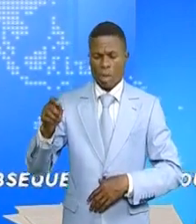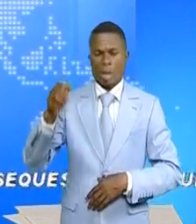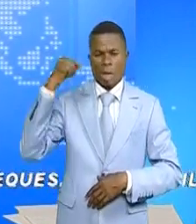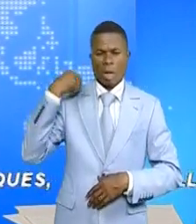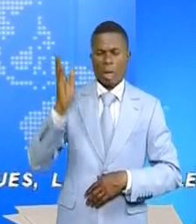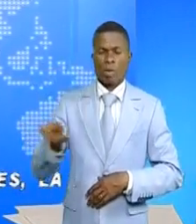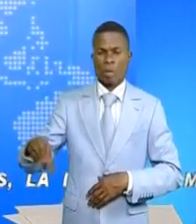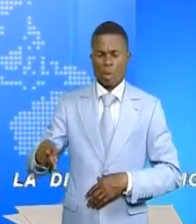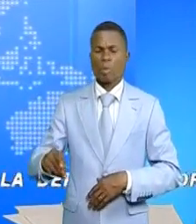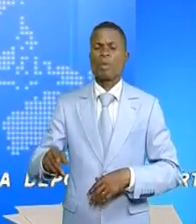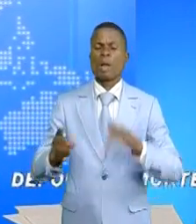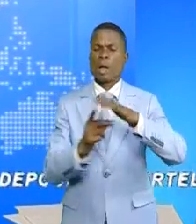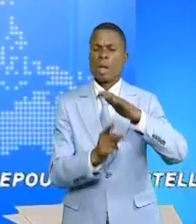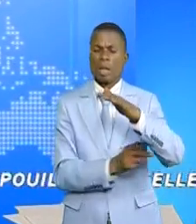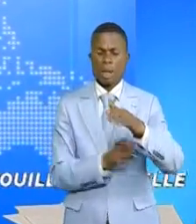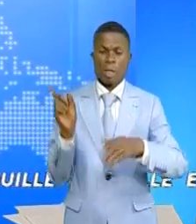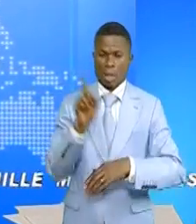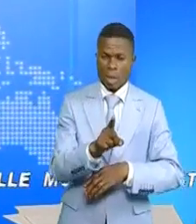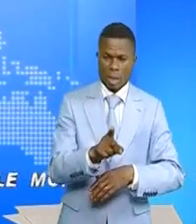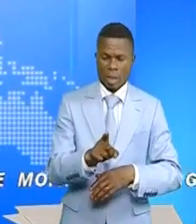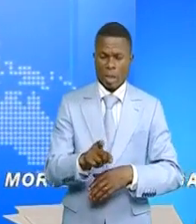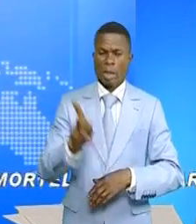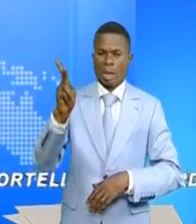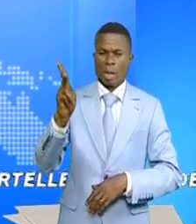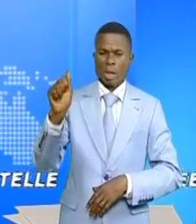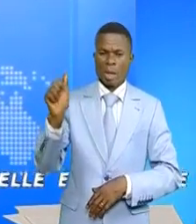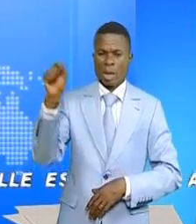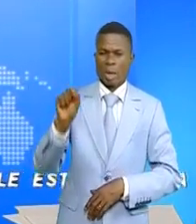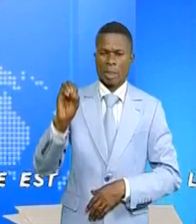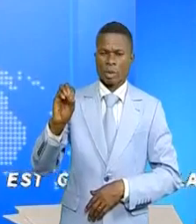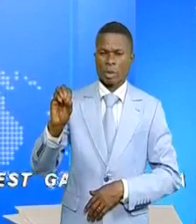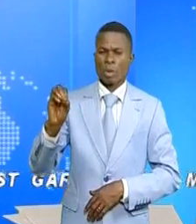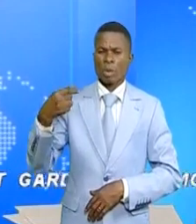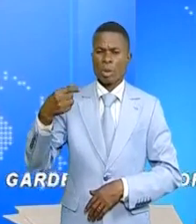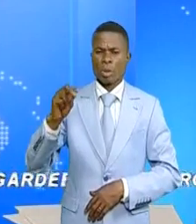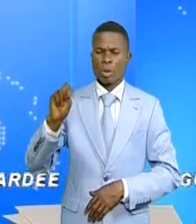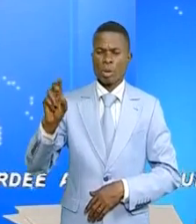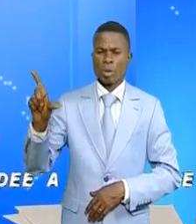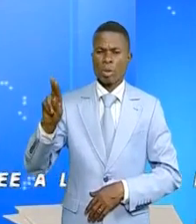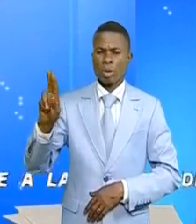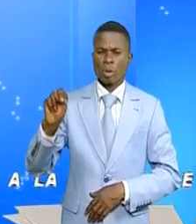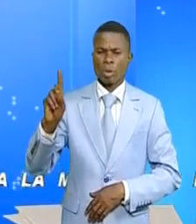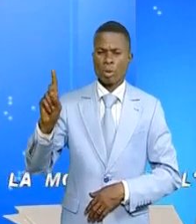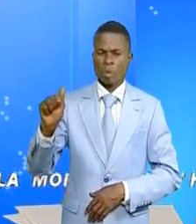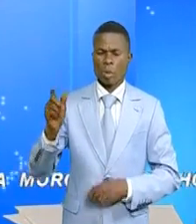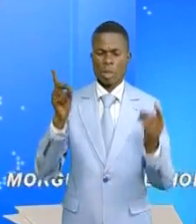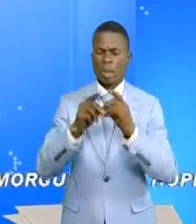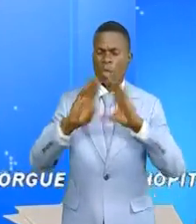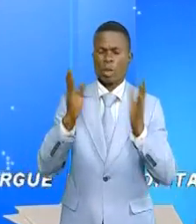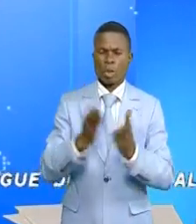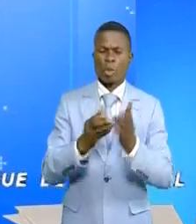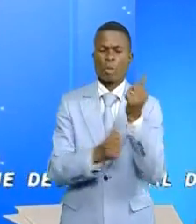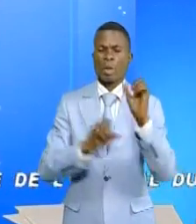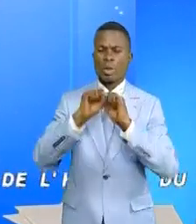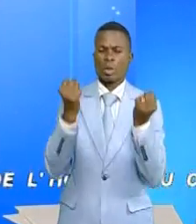province, Jean-Marie Petit-Petit, s'est rendu à Kasongolunda le week-end dernier où il a rencontré toutes les couches